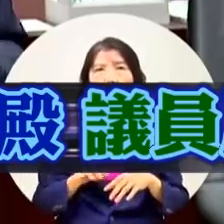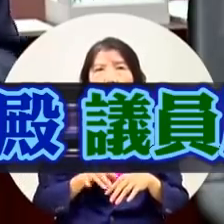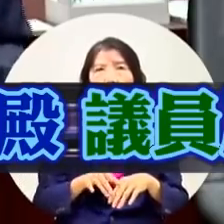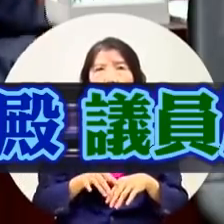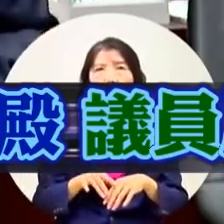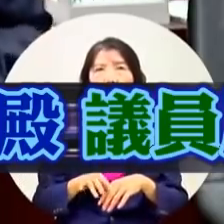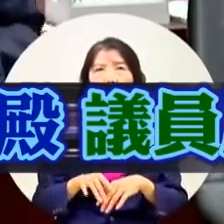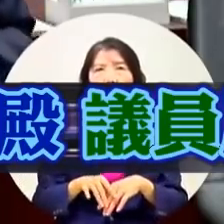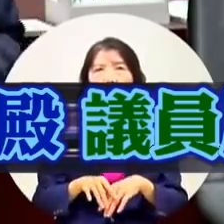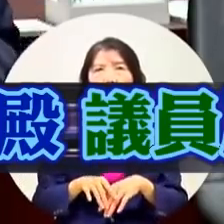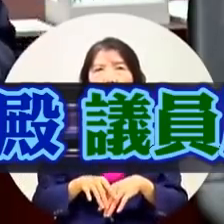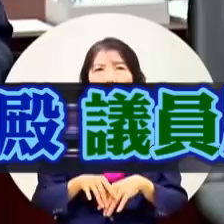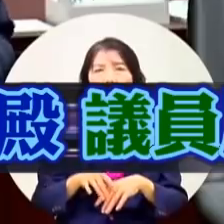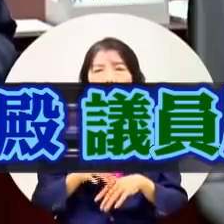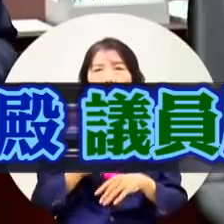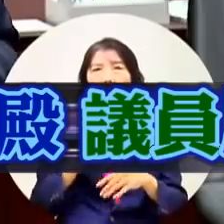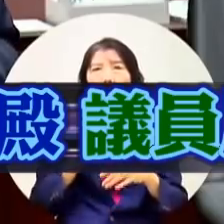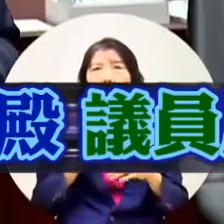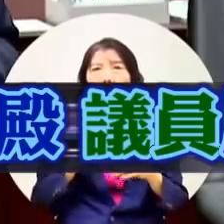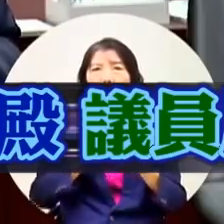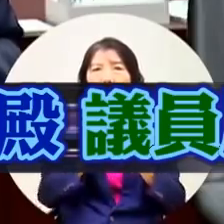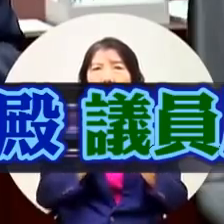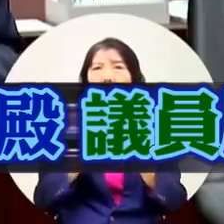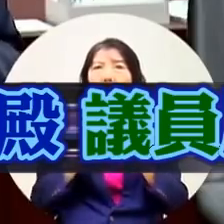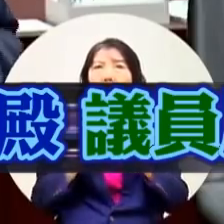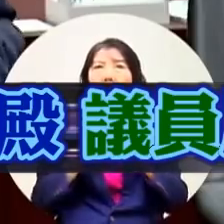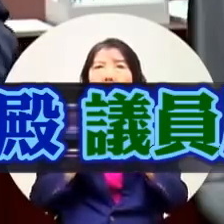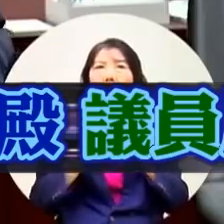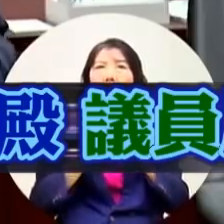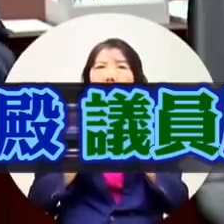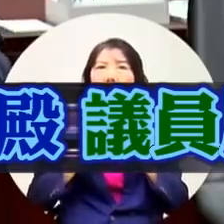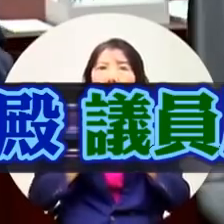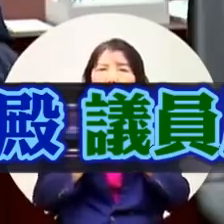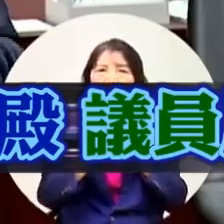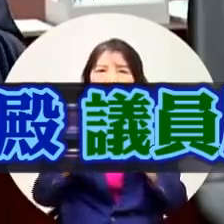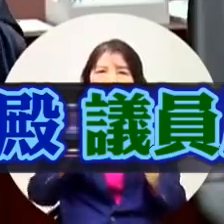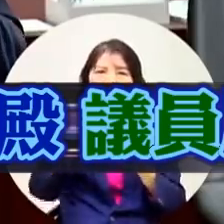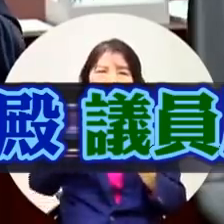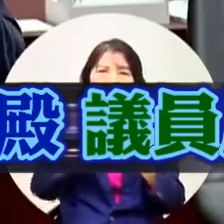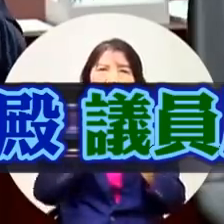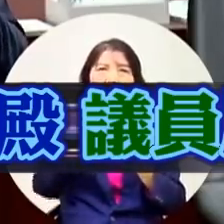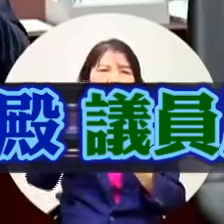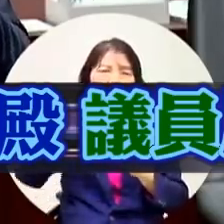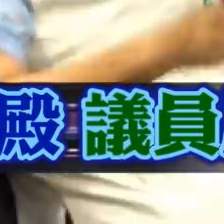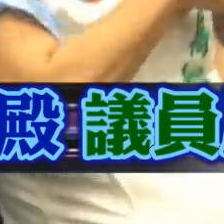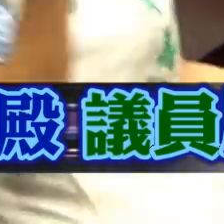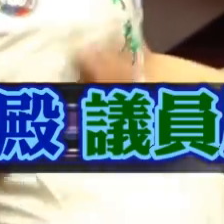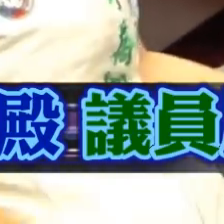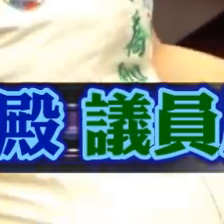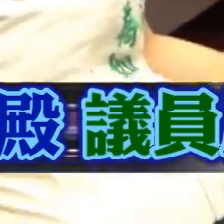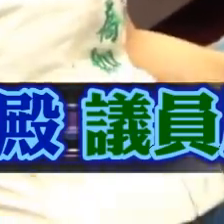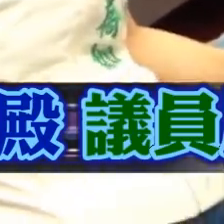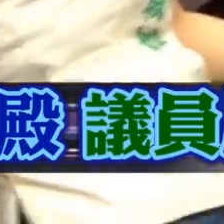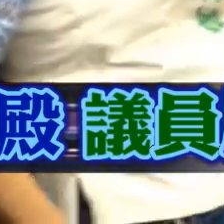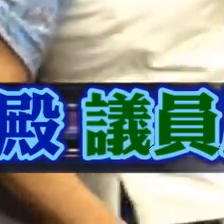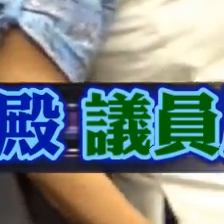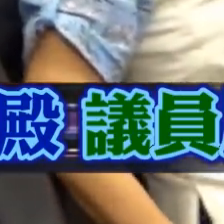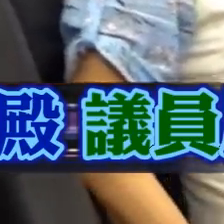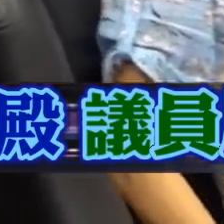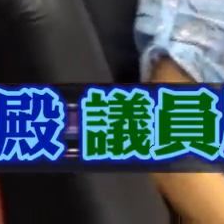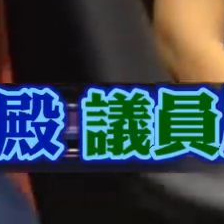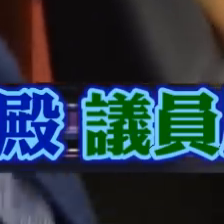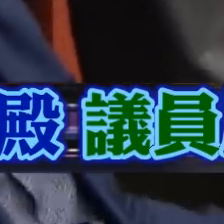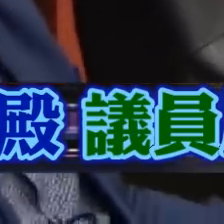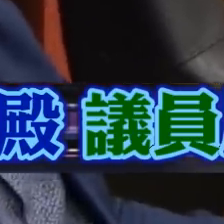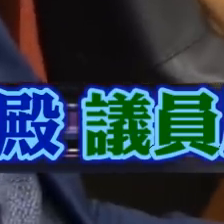间？ 人绕开安尼， 议长， 我 不要跟他绕开，这种简单的问题，议长，我时间可不可以暂停？议长，我时间要暂停，可以吗？ 时间暂停不